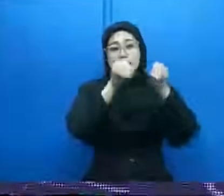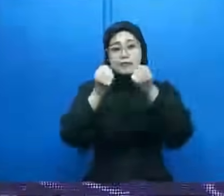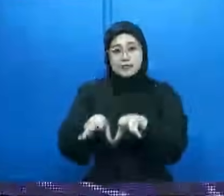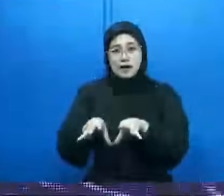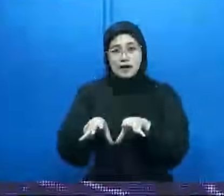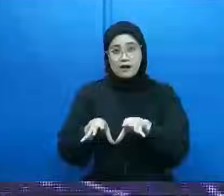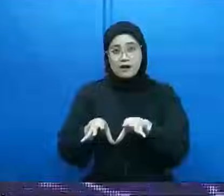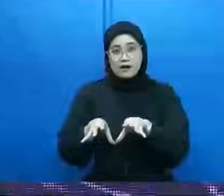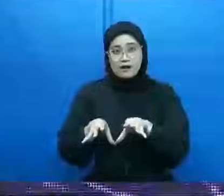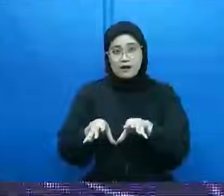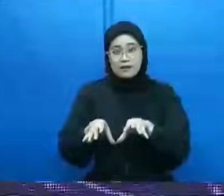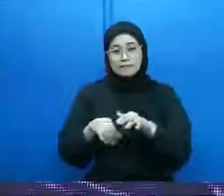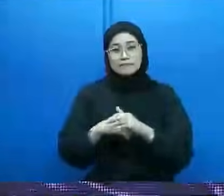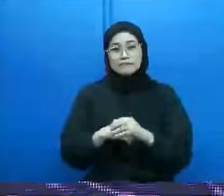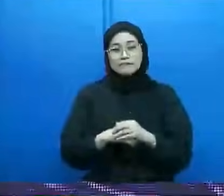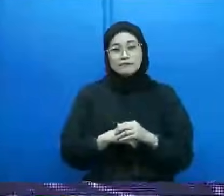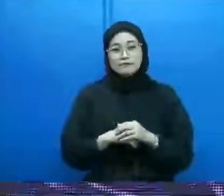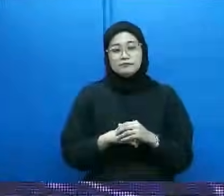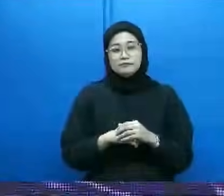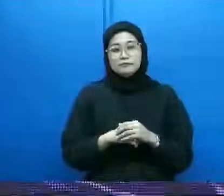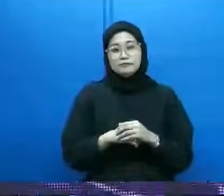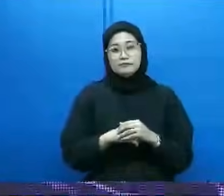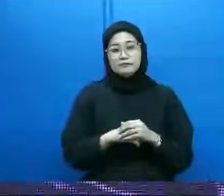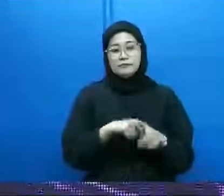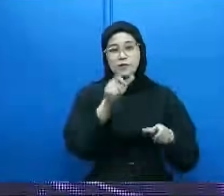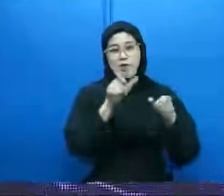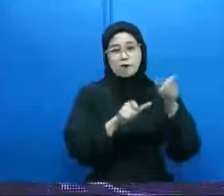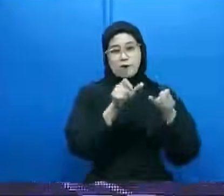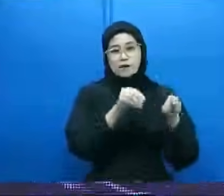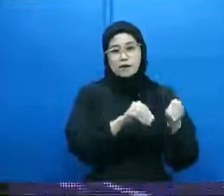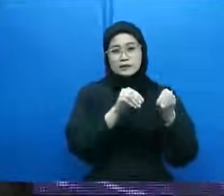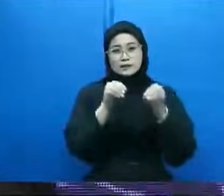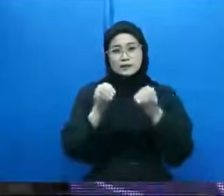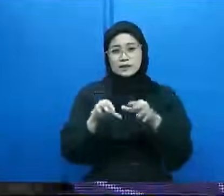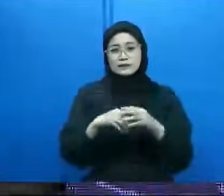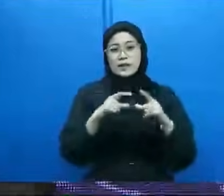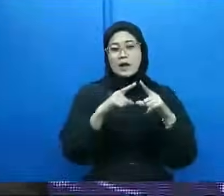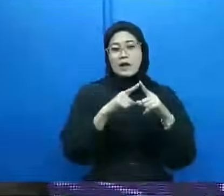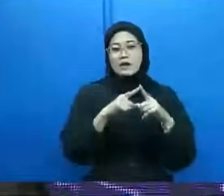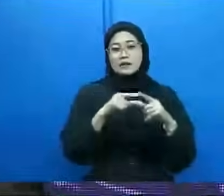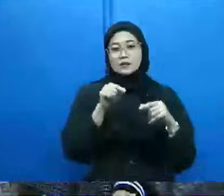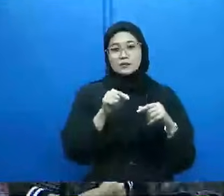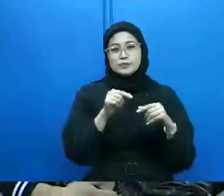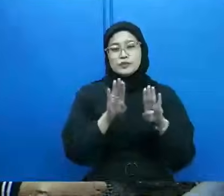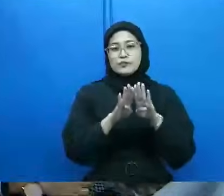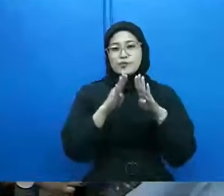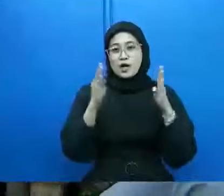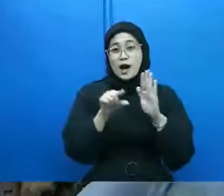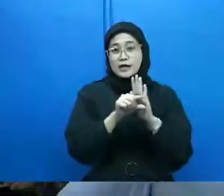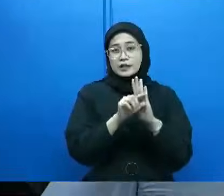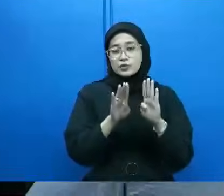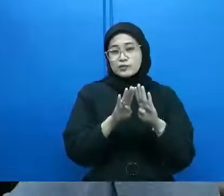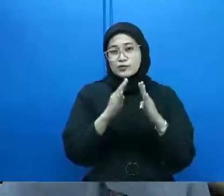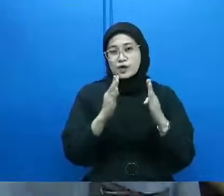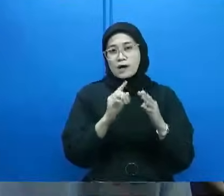Fokus. Kalimat orang hijrah dibuka dengan kalimat iman. Alladzina amanu. Saya